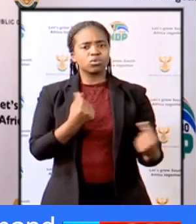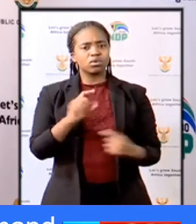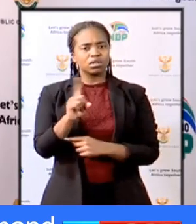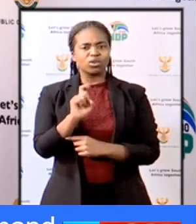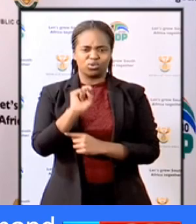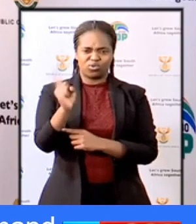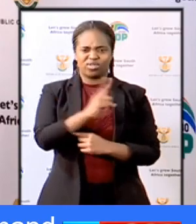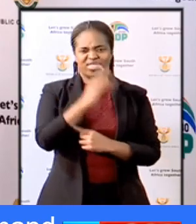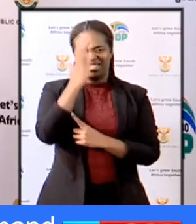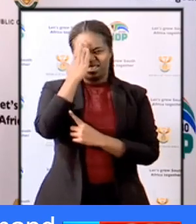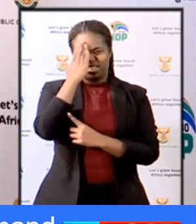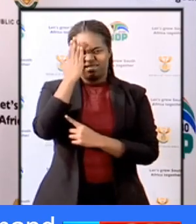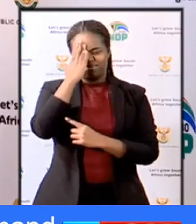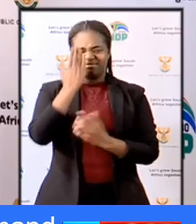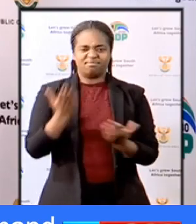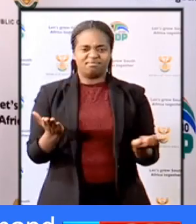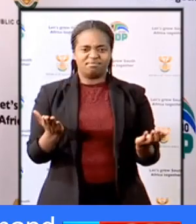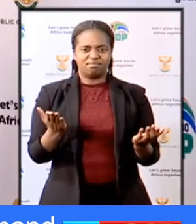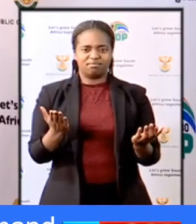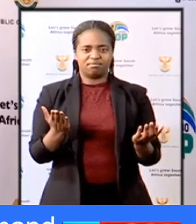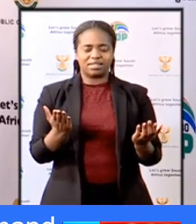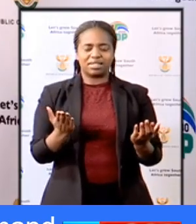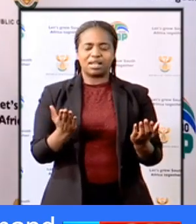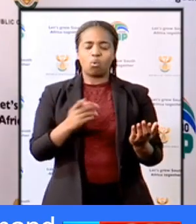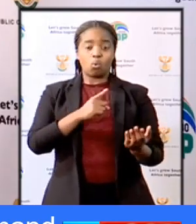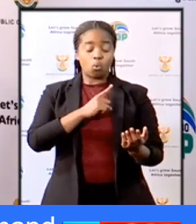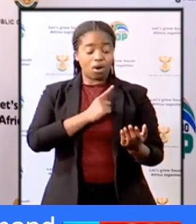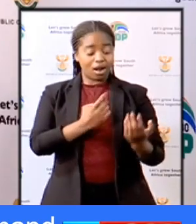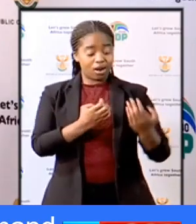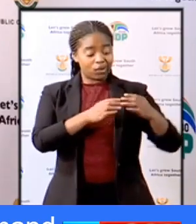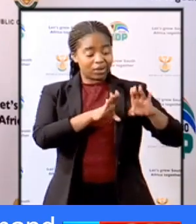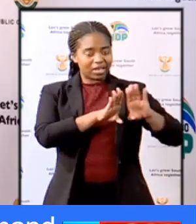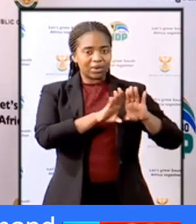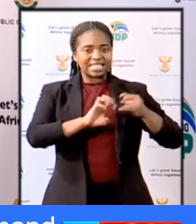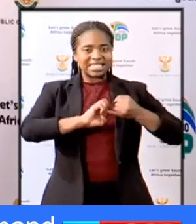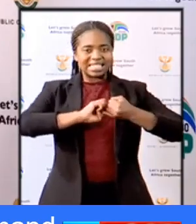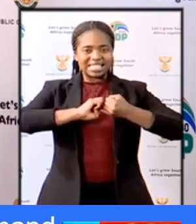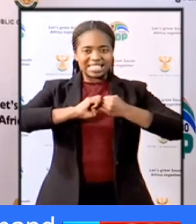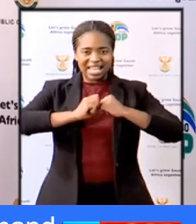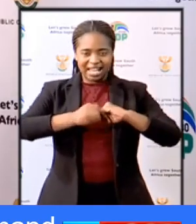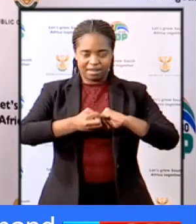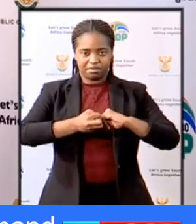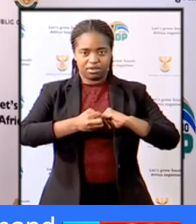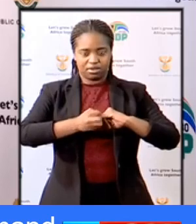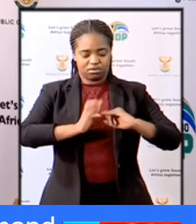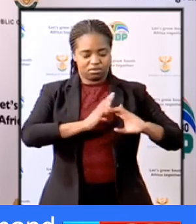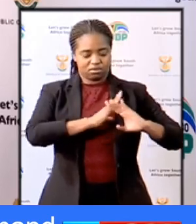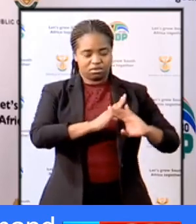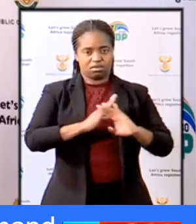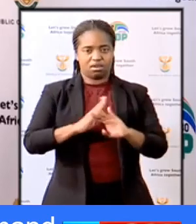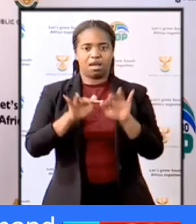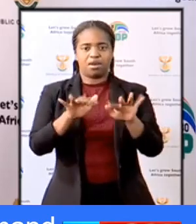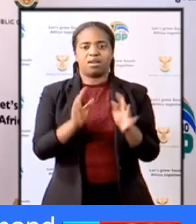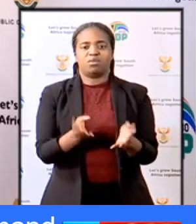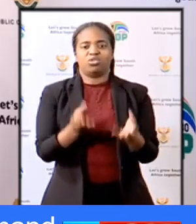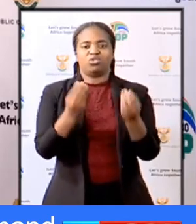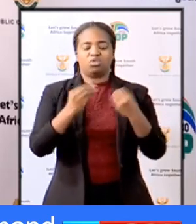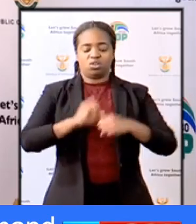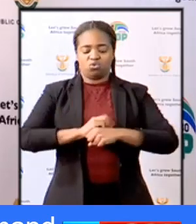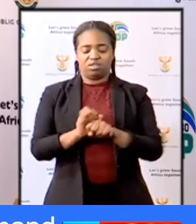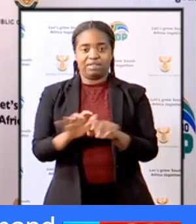esizaziyo ukuthi sizame ukunciphisa abantu abazoba nalesifo